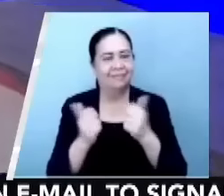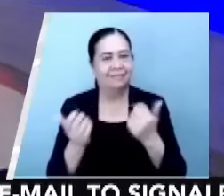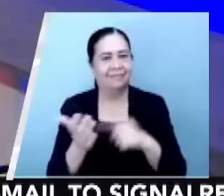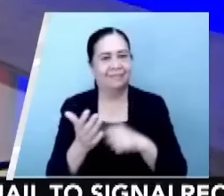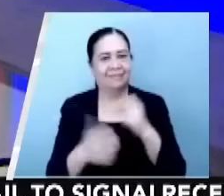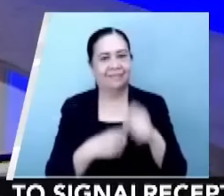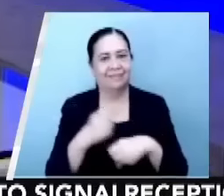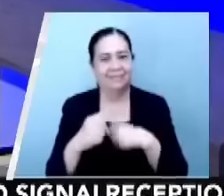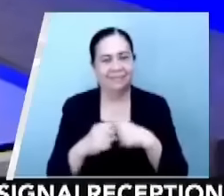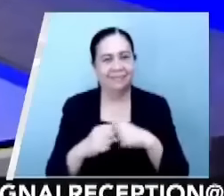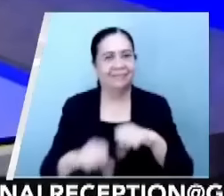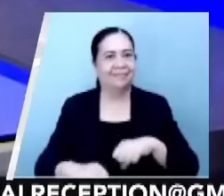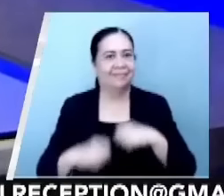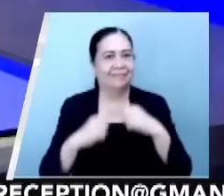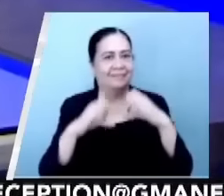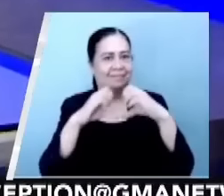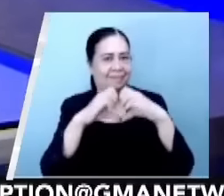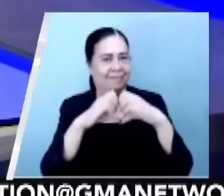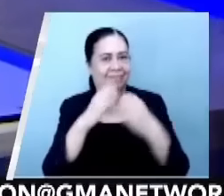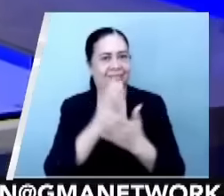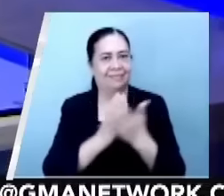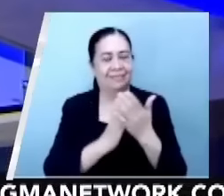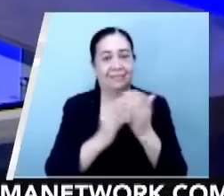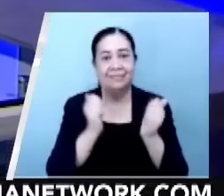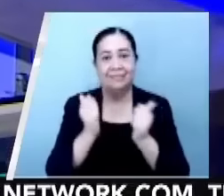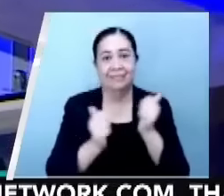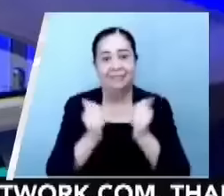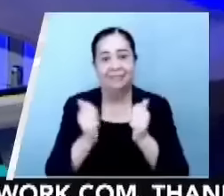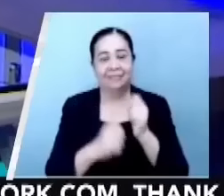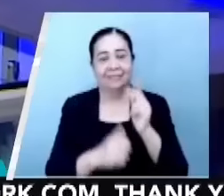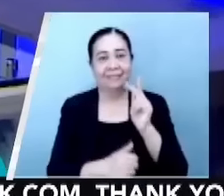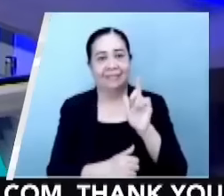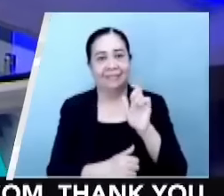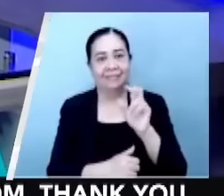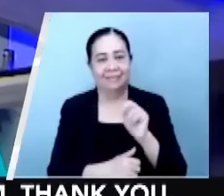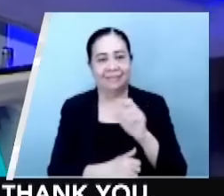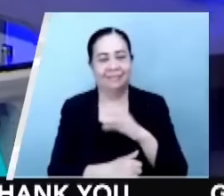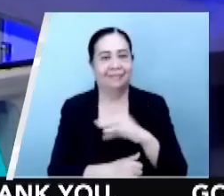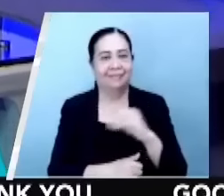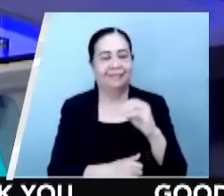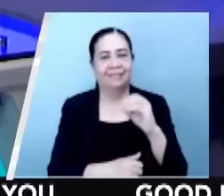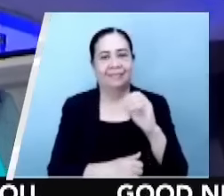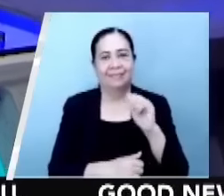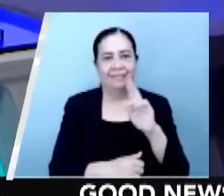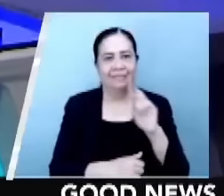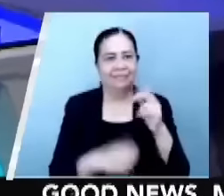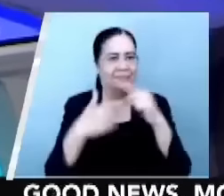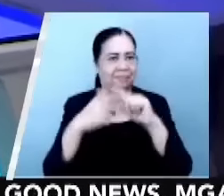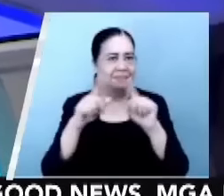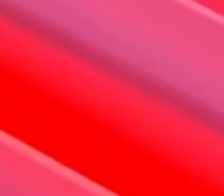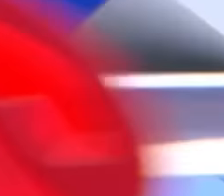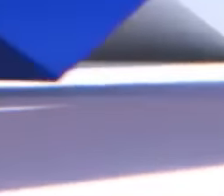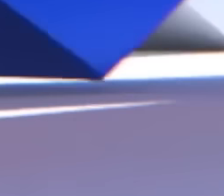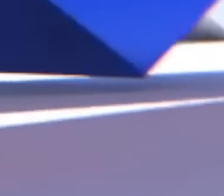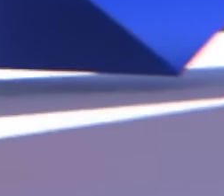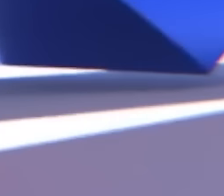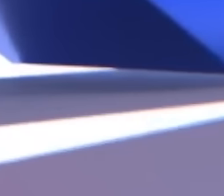proud kapuso pa rin ang ilang stars kagaya ni na Kelvin Miranda at Aaron Villena at iba pa. Makichika kay Nelson